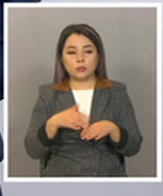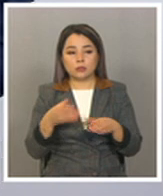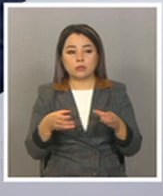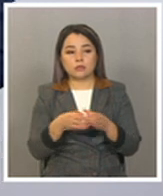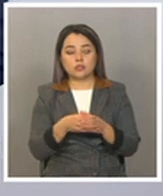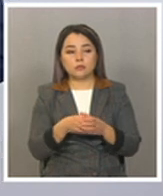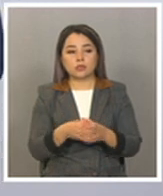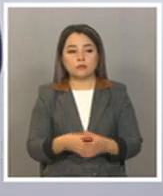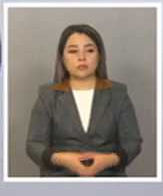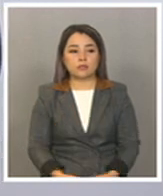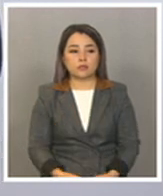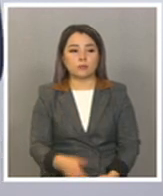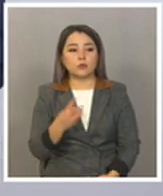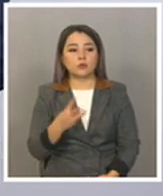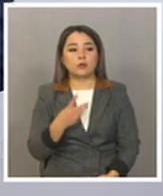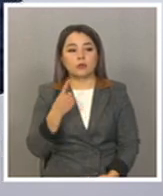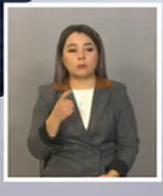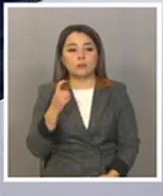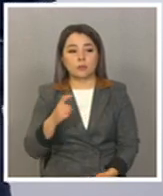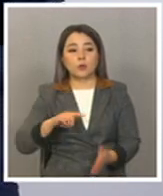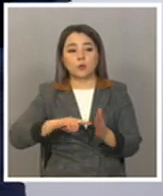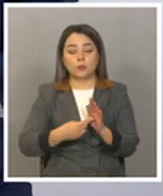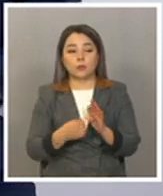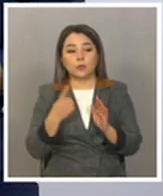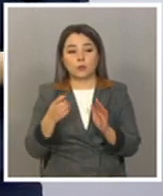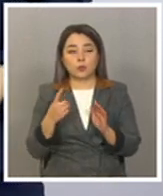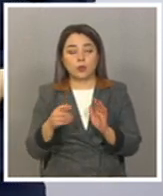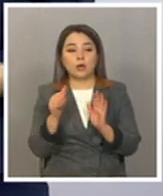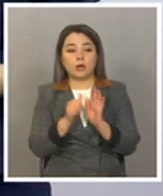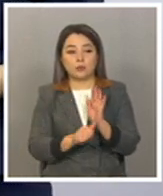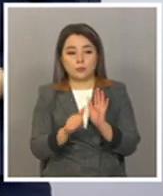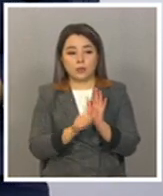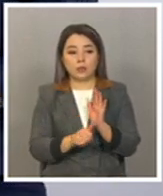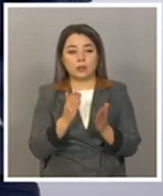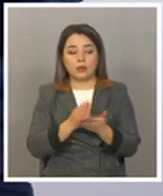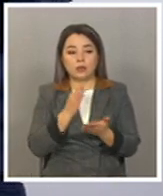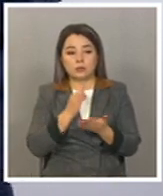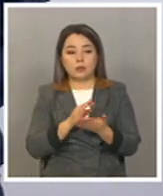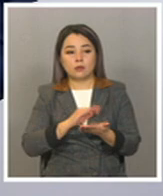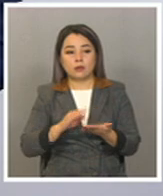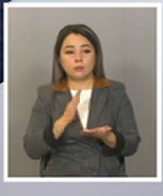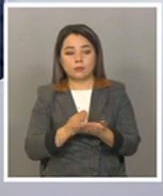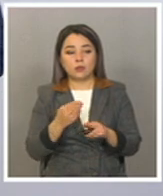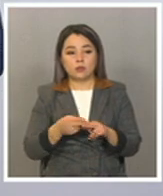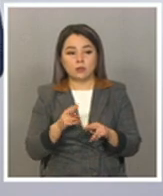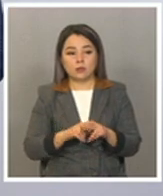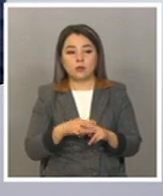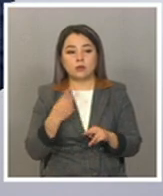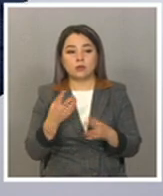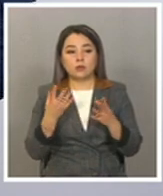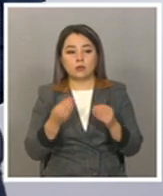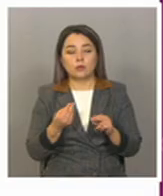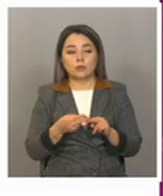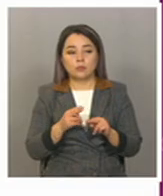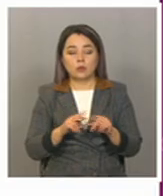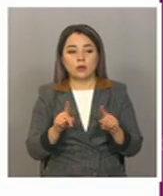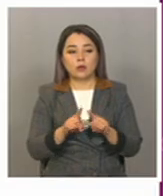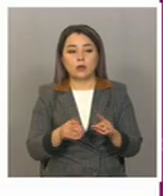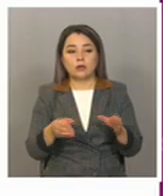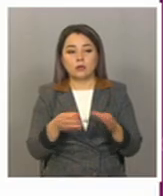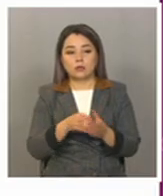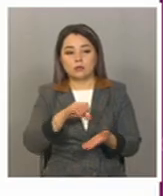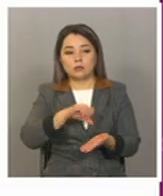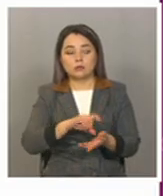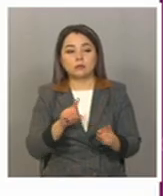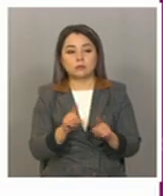Сонда 3-тен 1 x көбейтілген 100-ден 60 өрнегі ол екінші күні жүрген жолды білдіреді. Ал